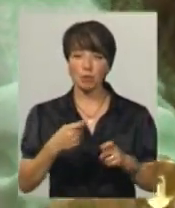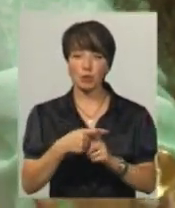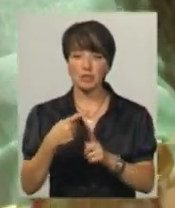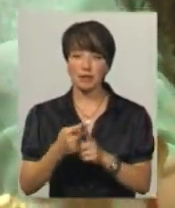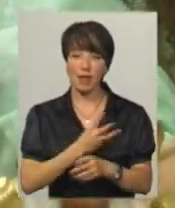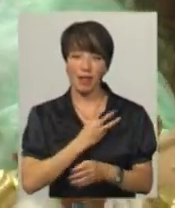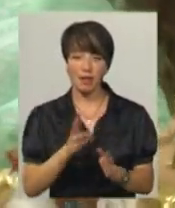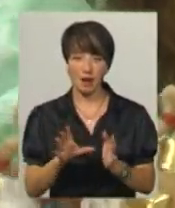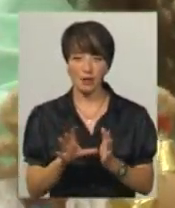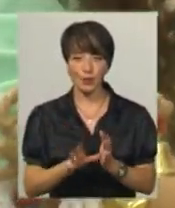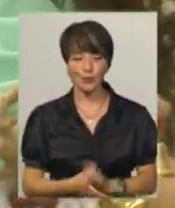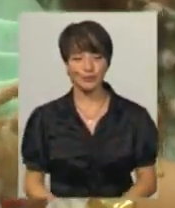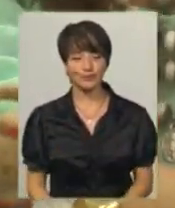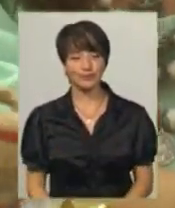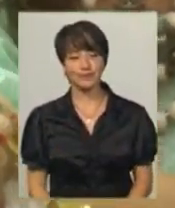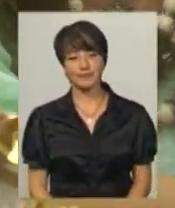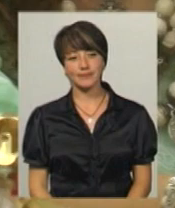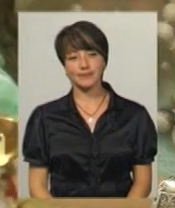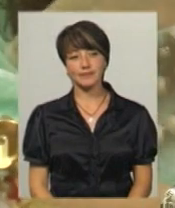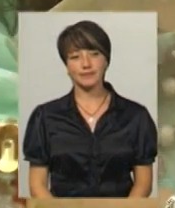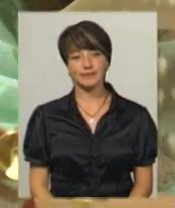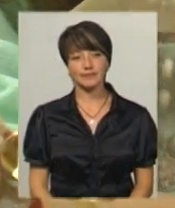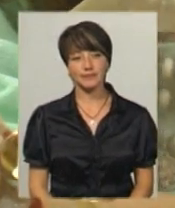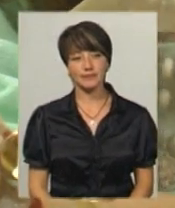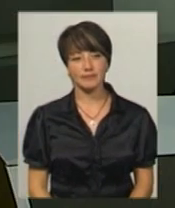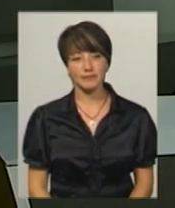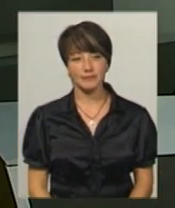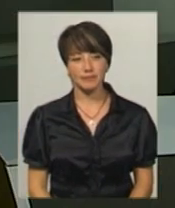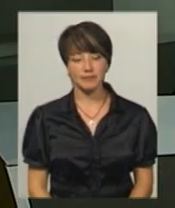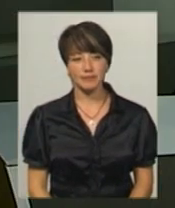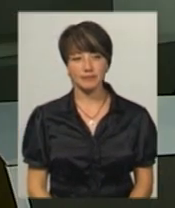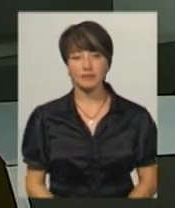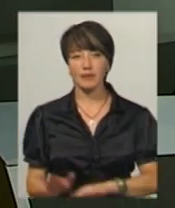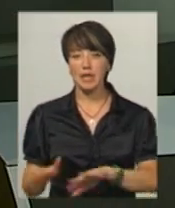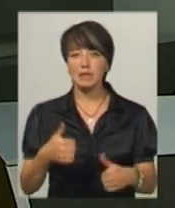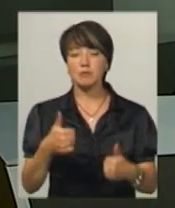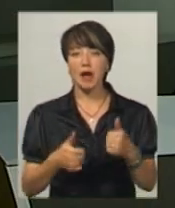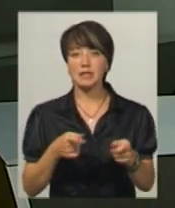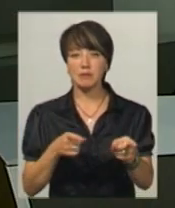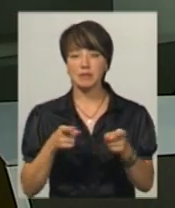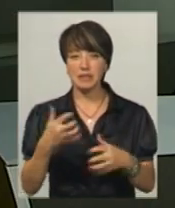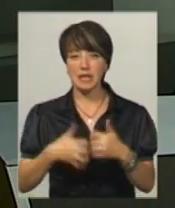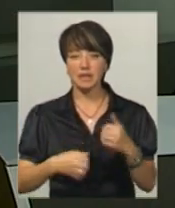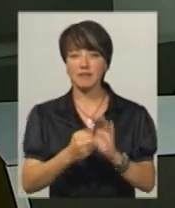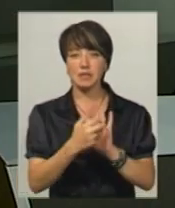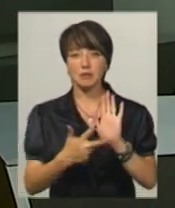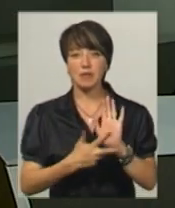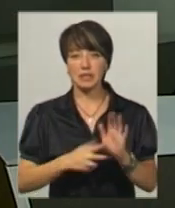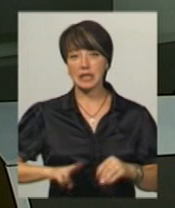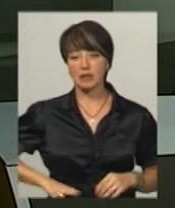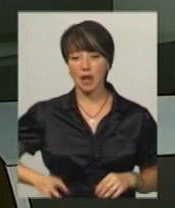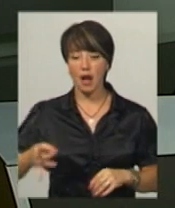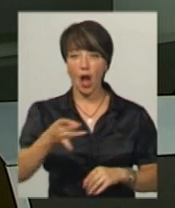позитивну енергетику. Леся Боровець, Віктор Кривий. Новини. Змагання зі стрільби серед 18